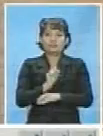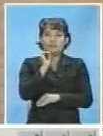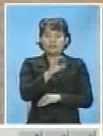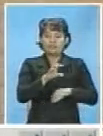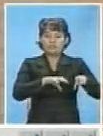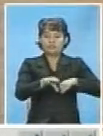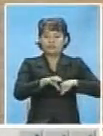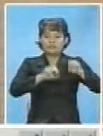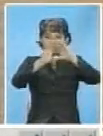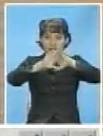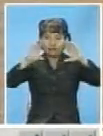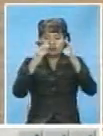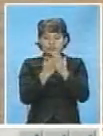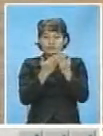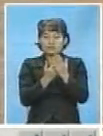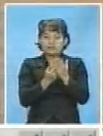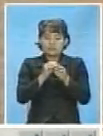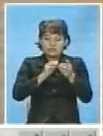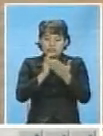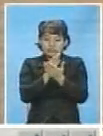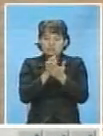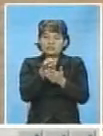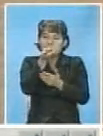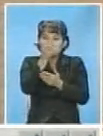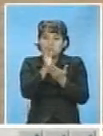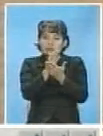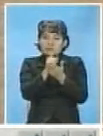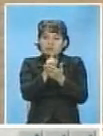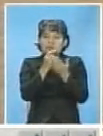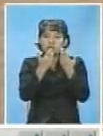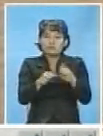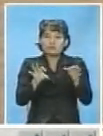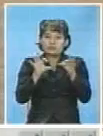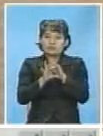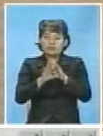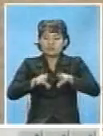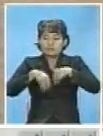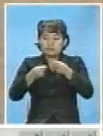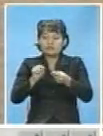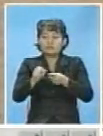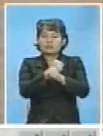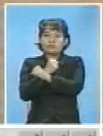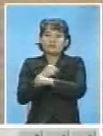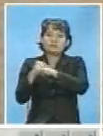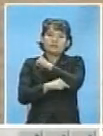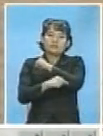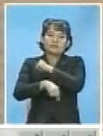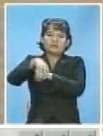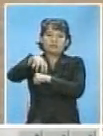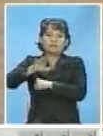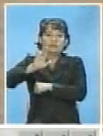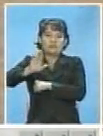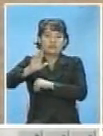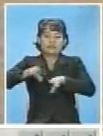จัดสรรงบประมาณเพียงน้อยนิดสำหรับเรื่องนี้แล้วก็มีไว้ให้ที่สำนักงานป้องกันและปราบปรามการทุจริตในภาครัฐเท่านั้นมิ